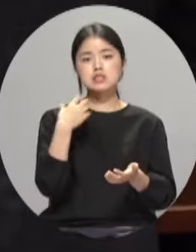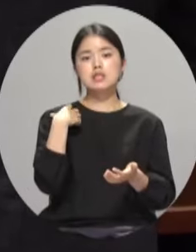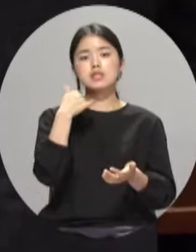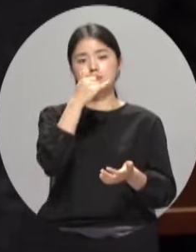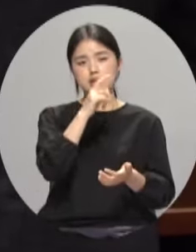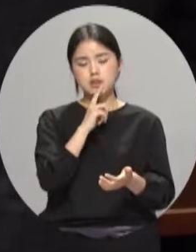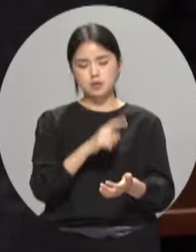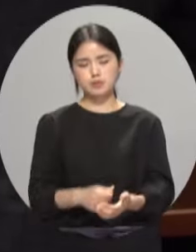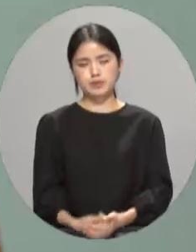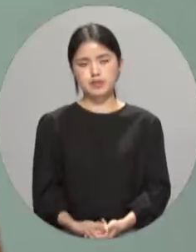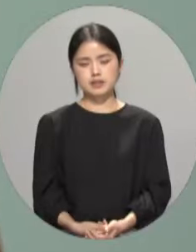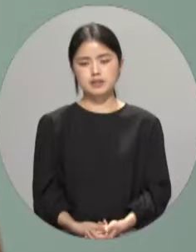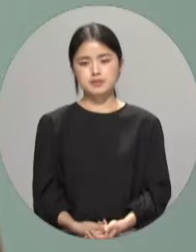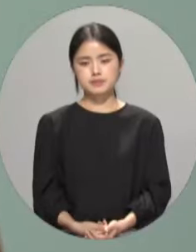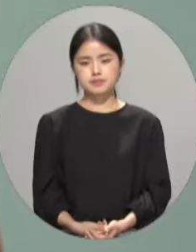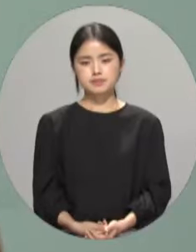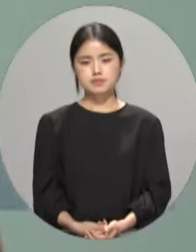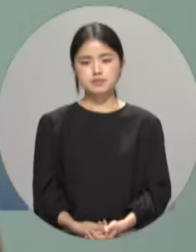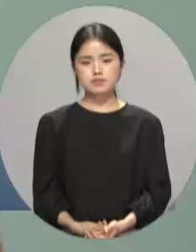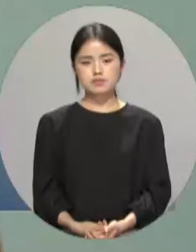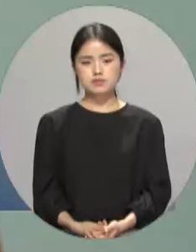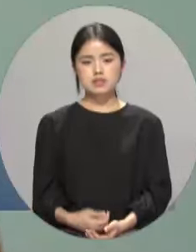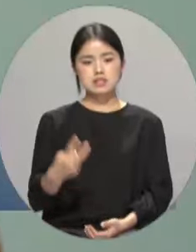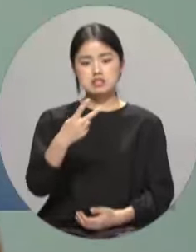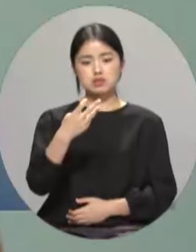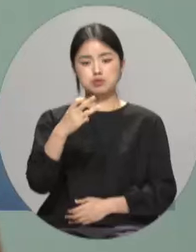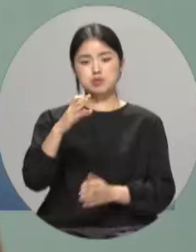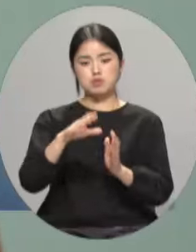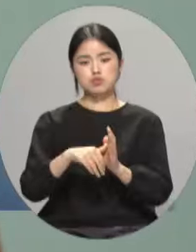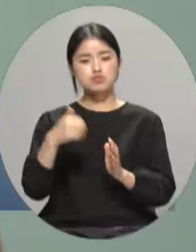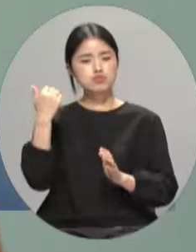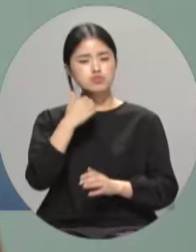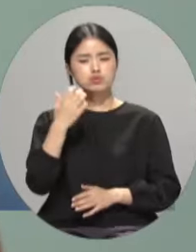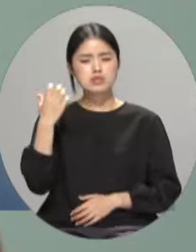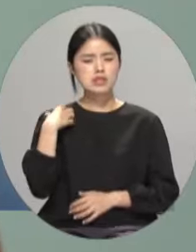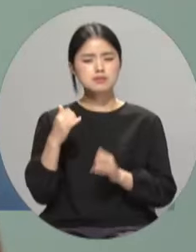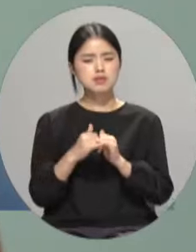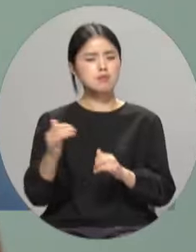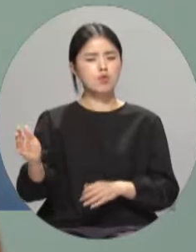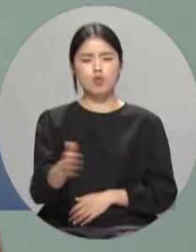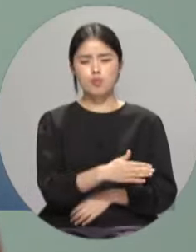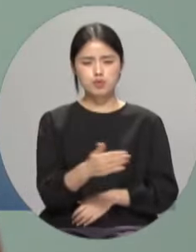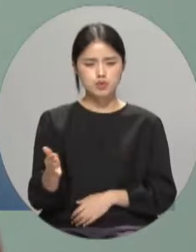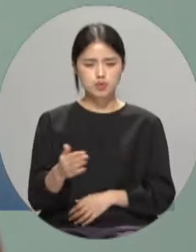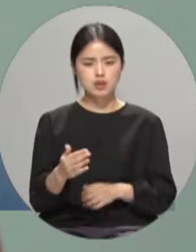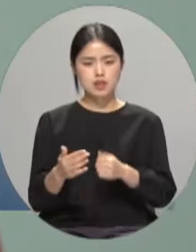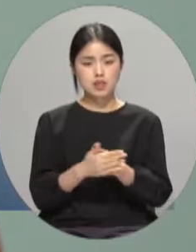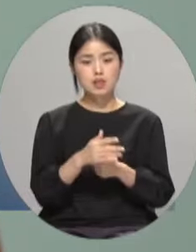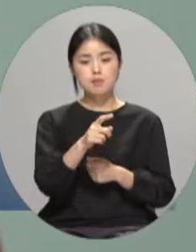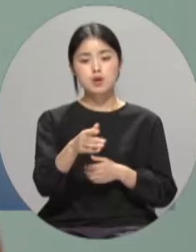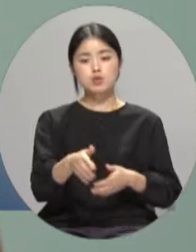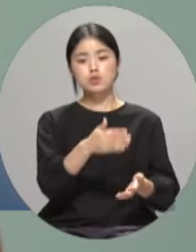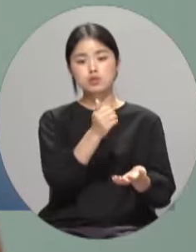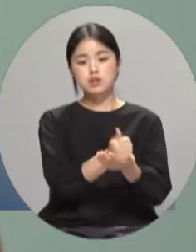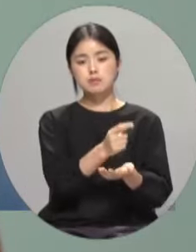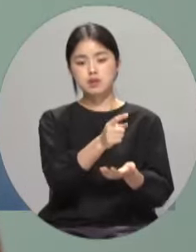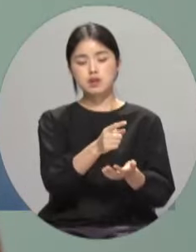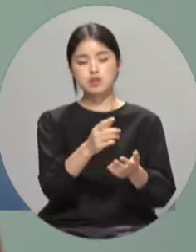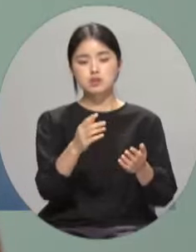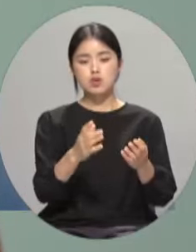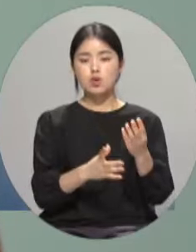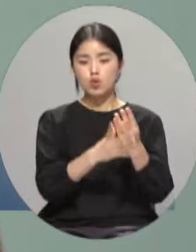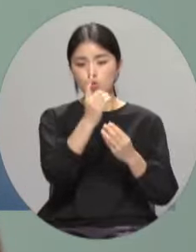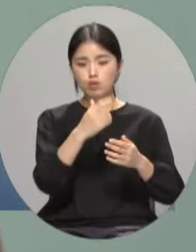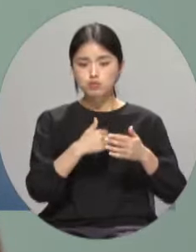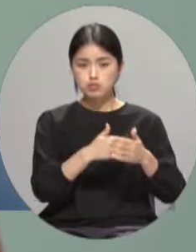나를 세웠습니다. 2013년도에도 어느 누구도 책임지는 사람이 없었습니다. 그런 차원에서 지사님께서 통합을